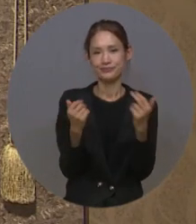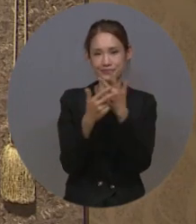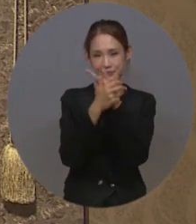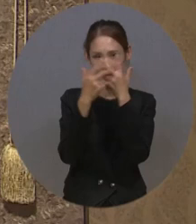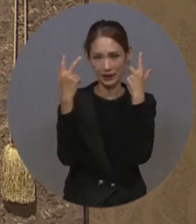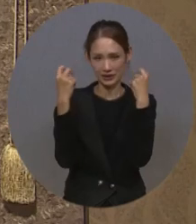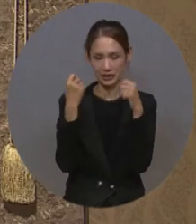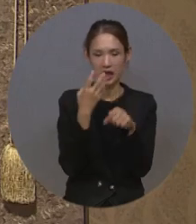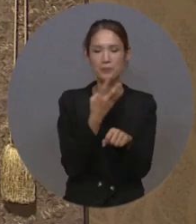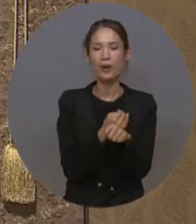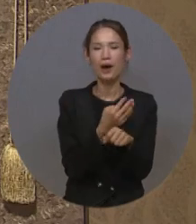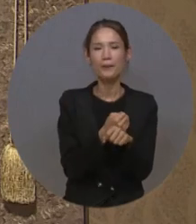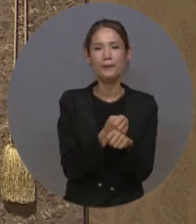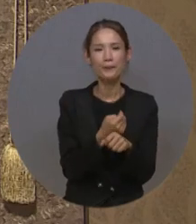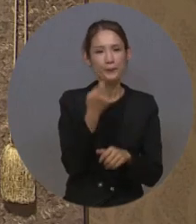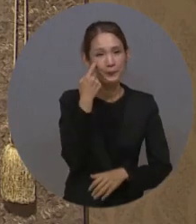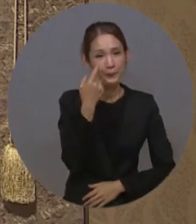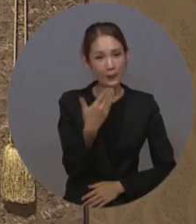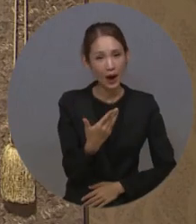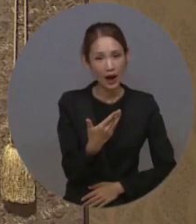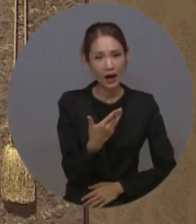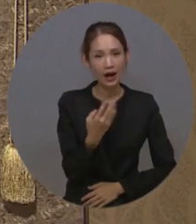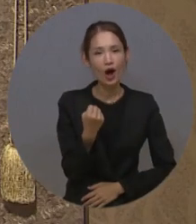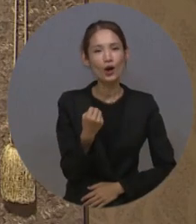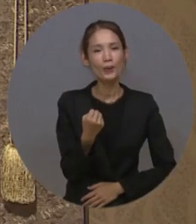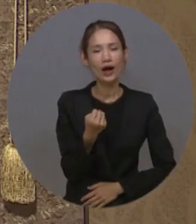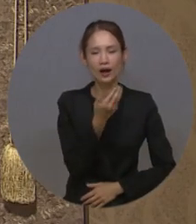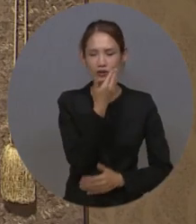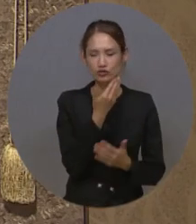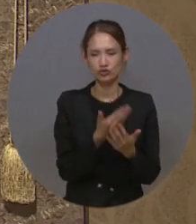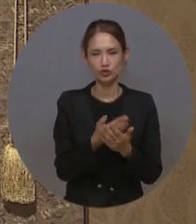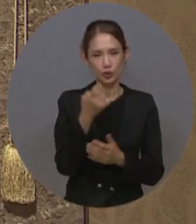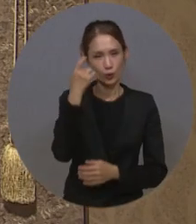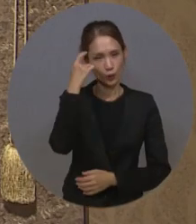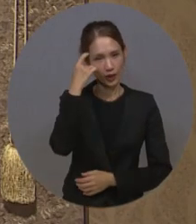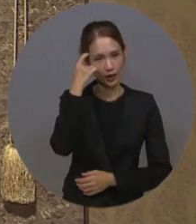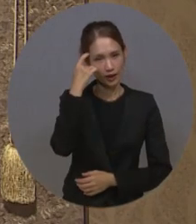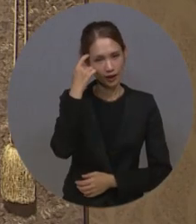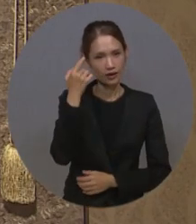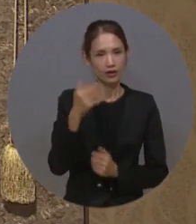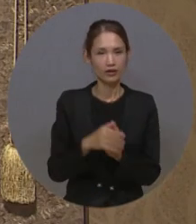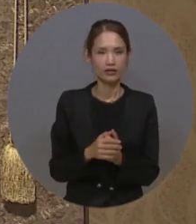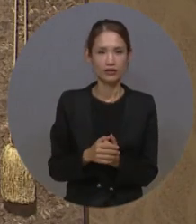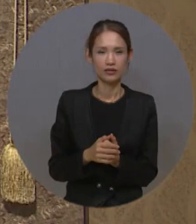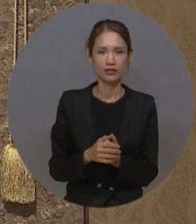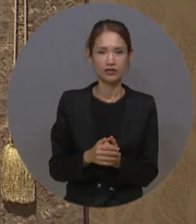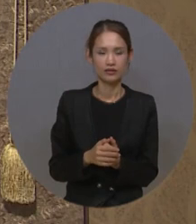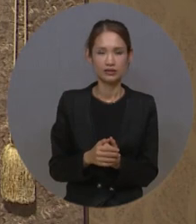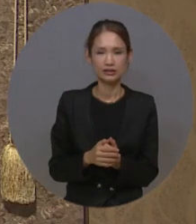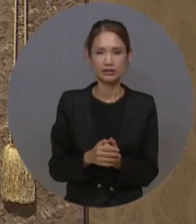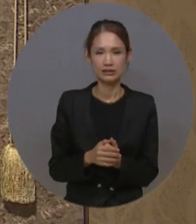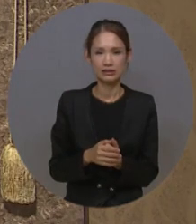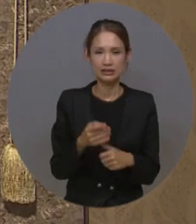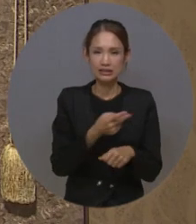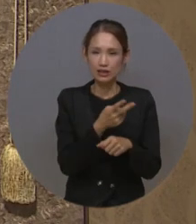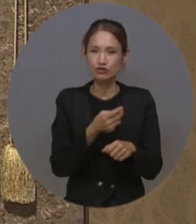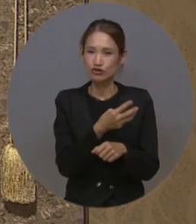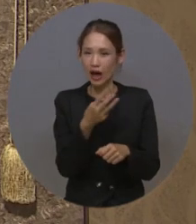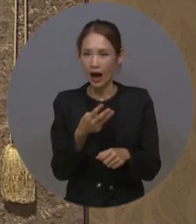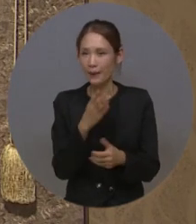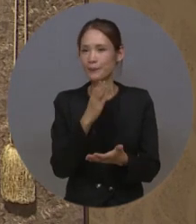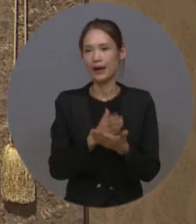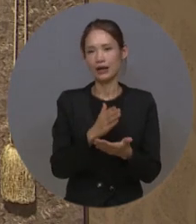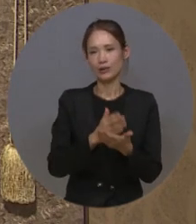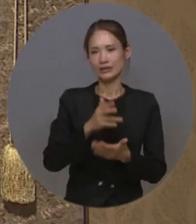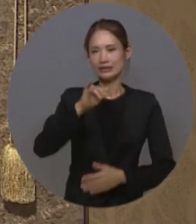시간 잤어? 얼마나 잤어? 라고 중요하게 생각하는데 네. 이제는 양보다는 질을 추구해야 되는